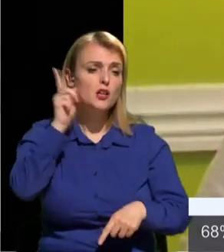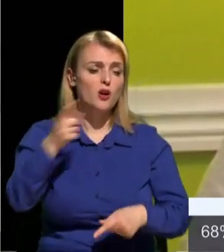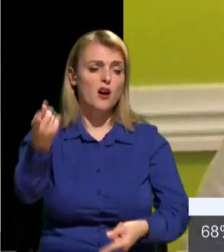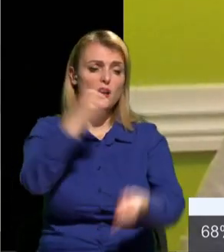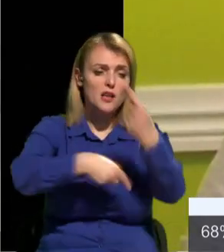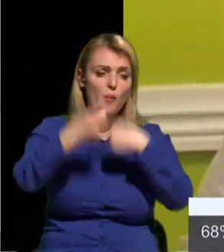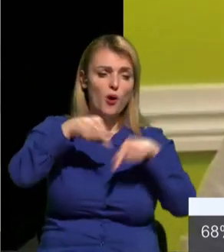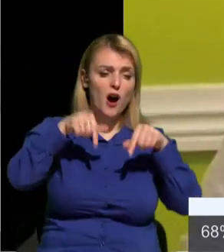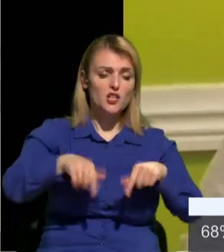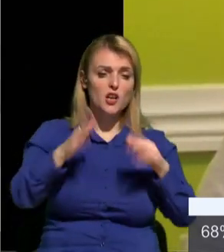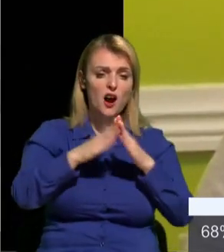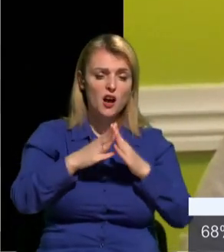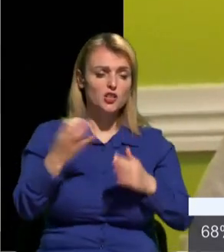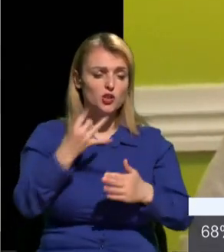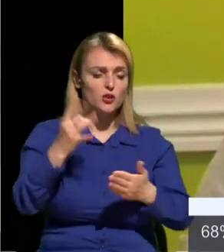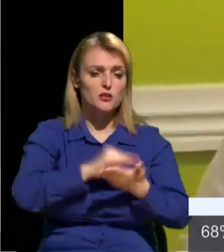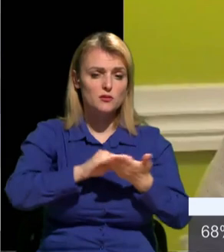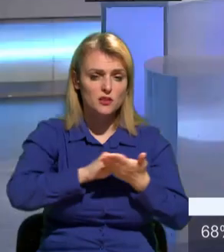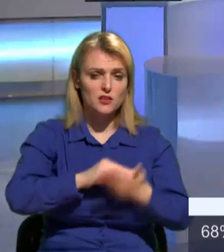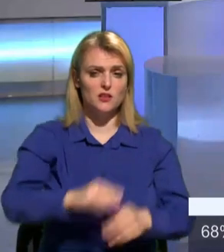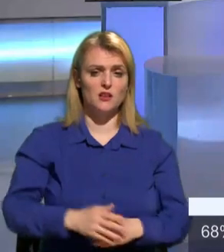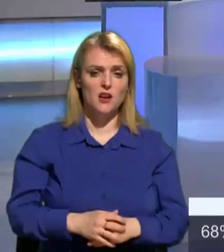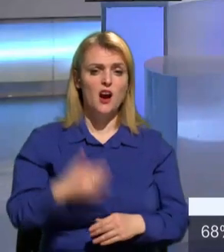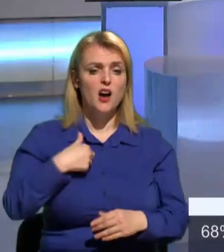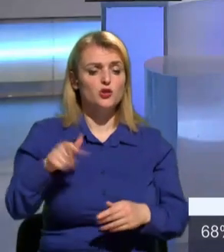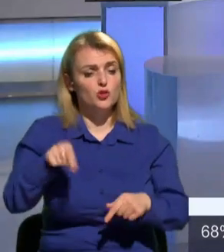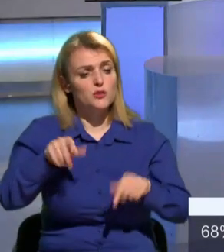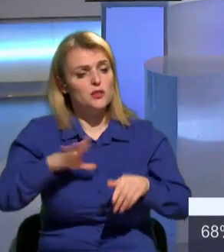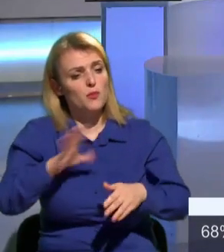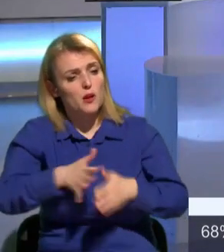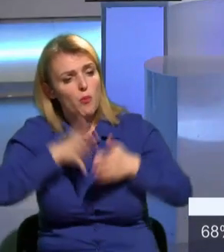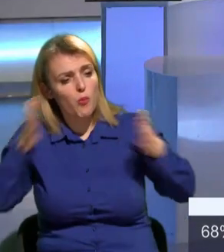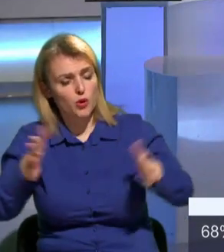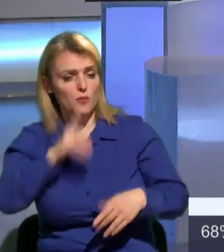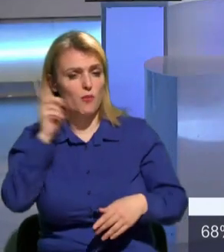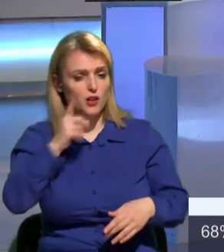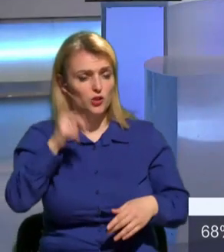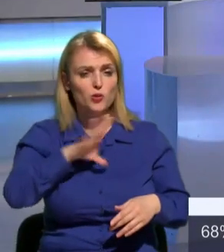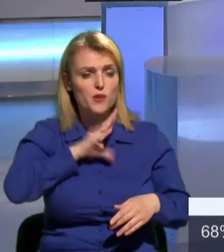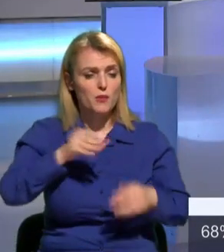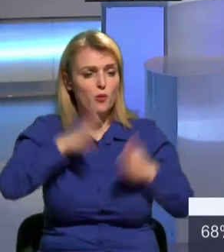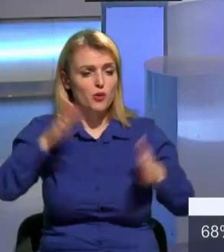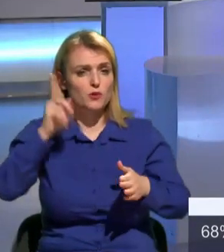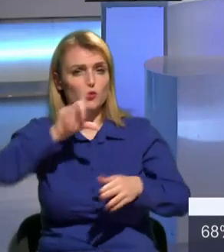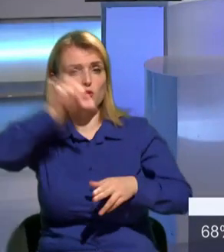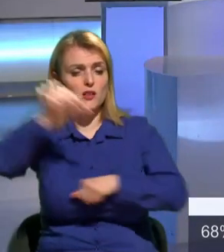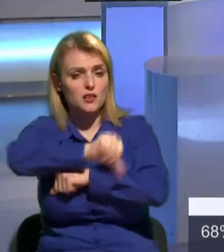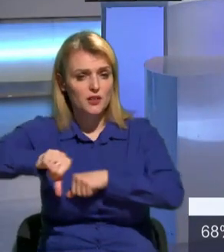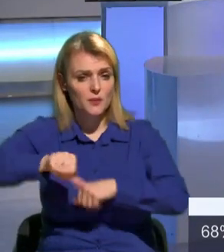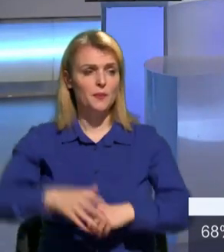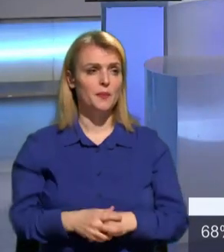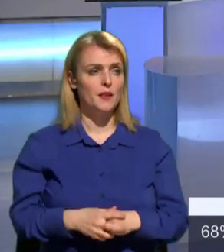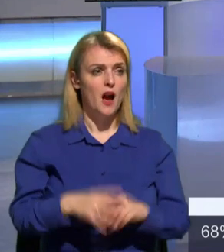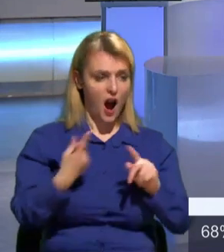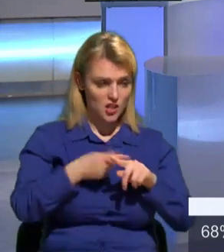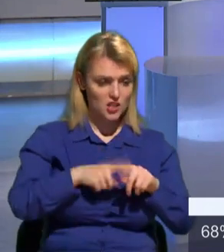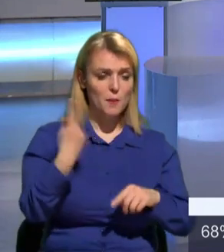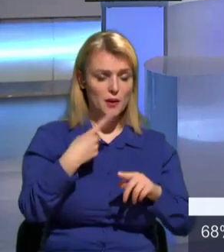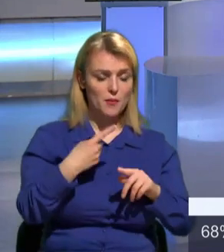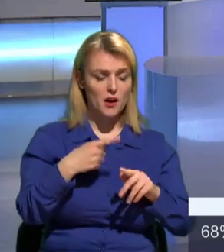înapoi tineri? Încă o dată, repet, riscăm să avem mai mulți tineri psihotari din interiorul țării. Aceasta este prima întrebare. O pun și pe a doua sau... Nu,